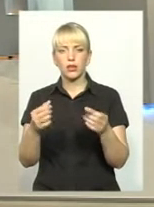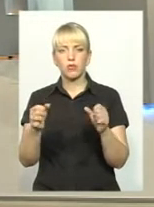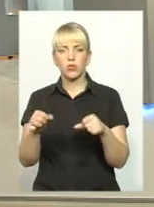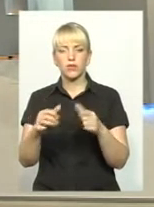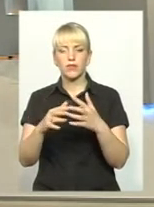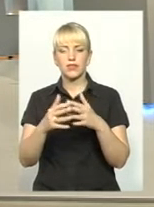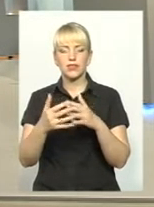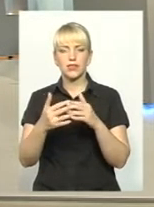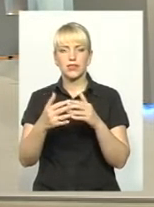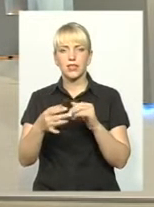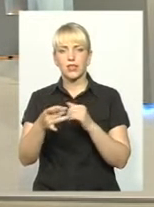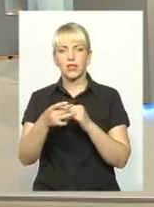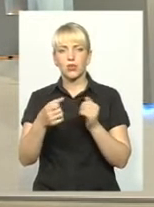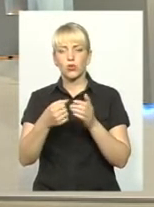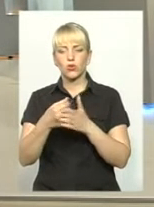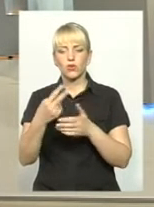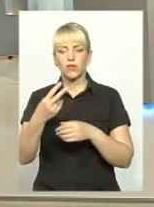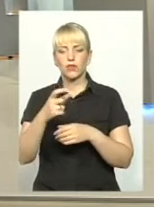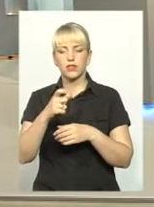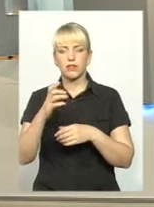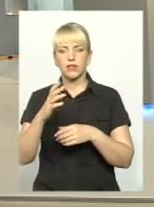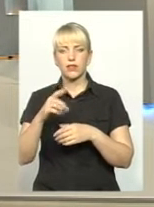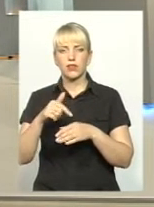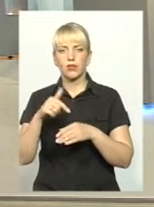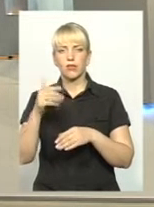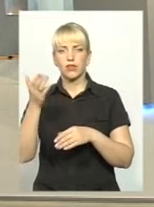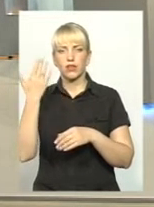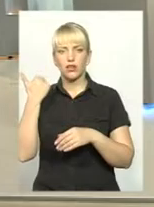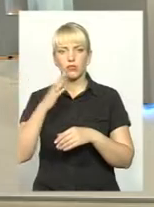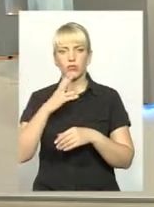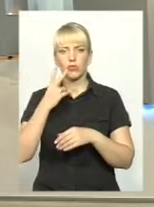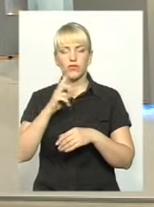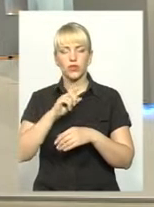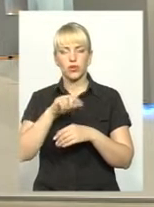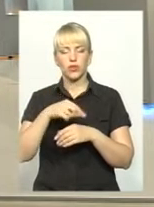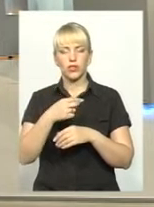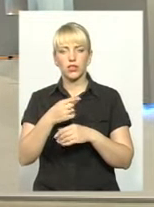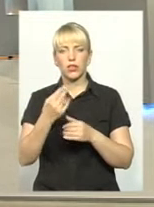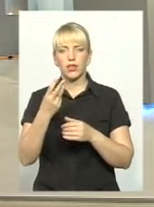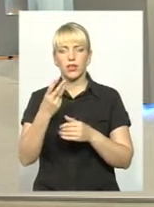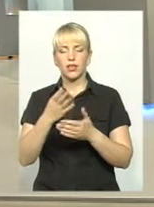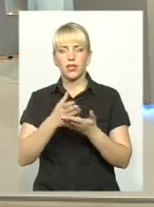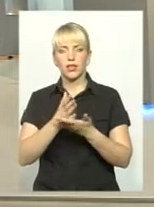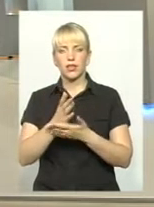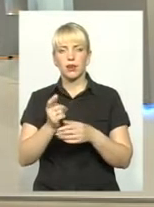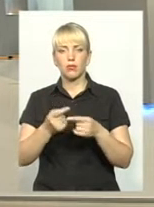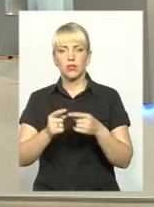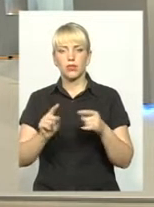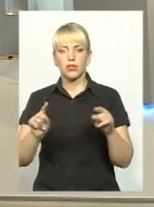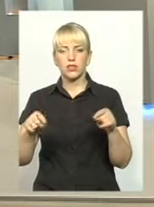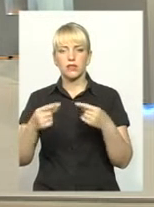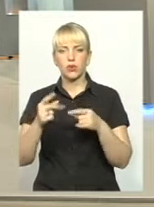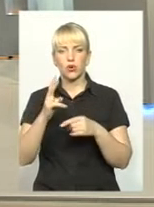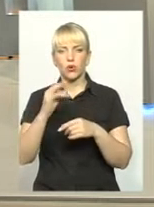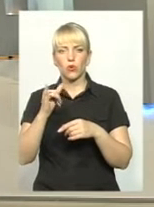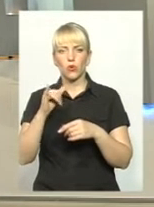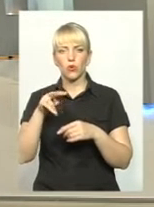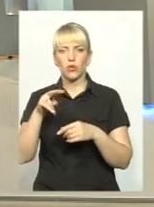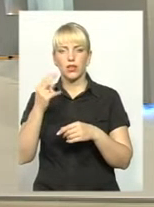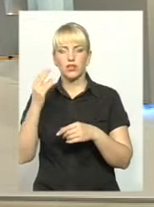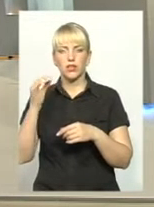сільських районах до 20 хвилин реагувати, а раніше було до 2 годин. Третій напрямок – це створення кол-центру,